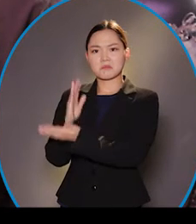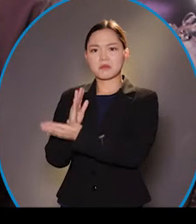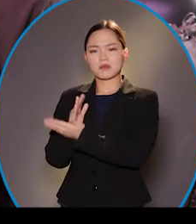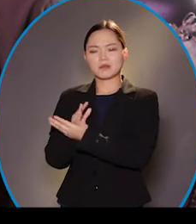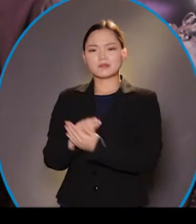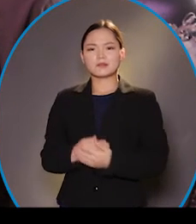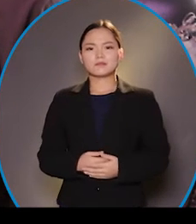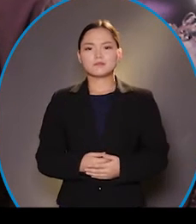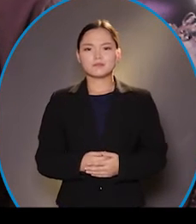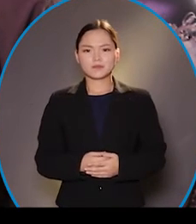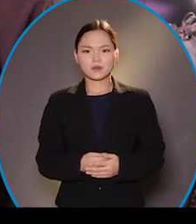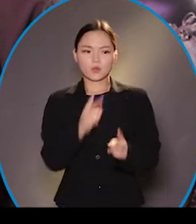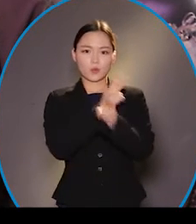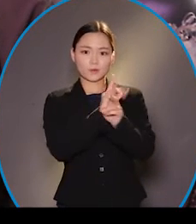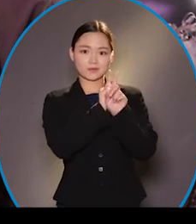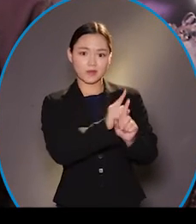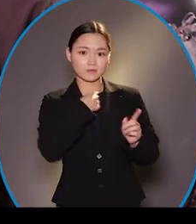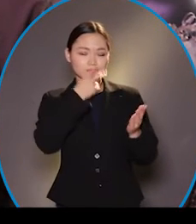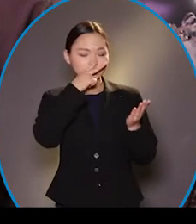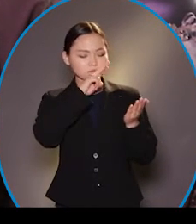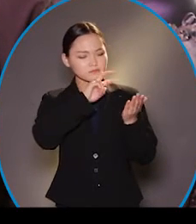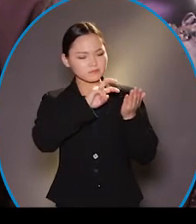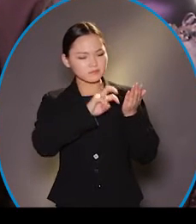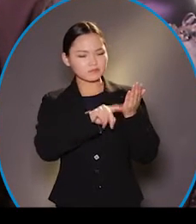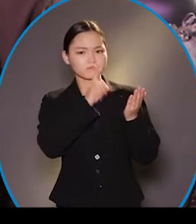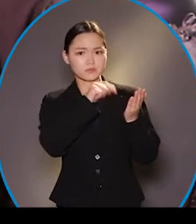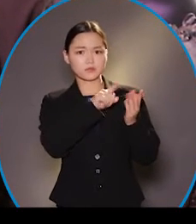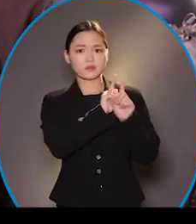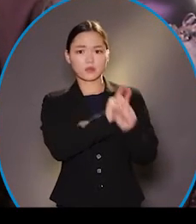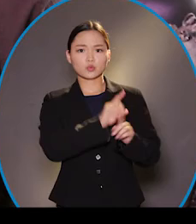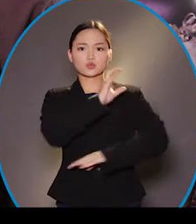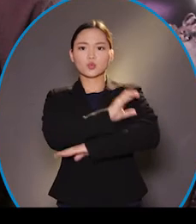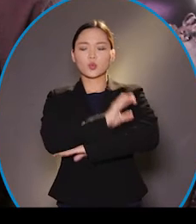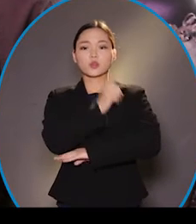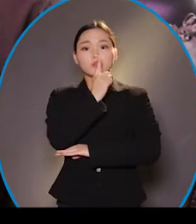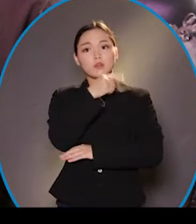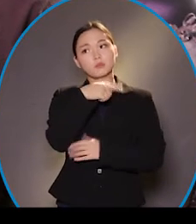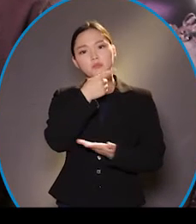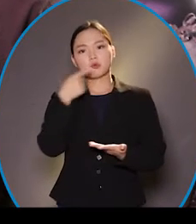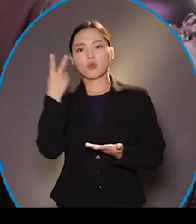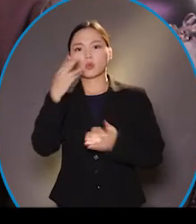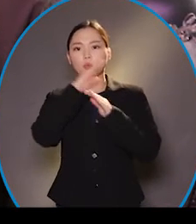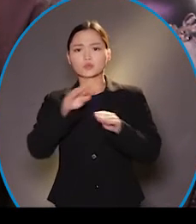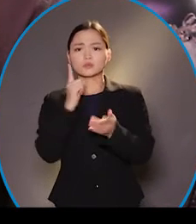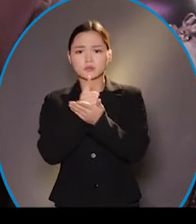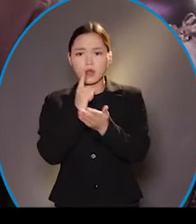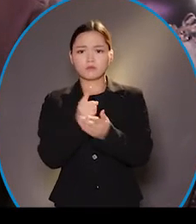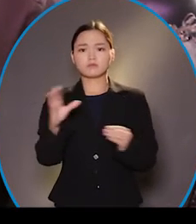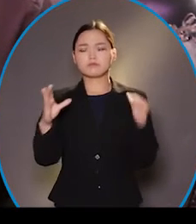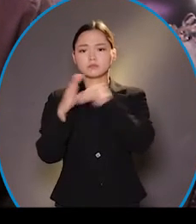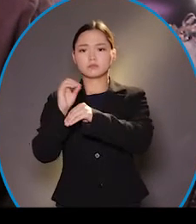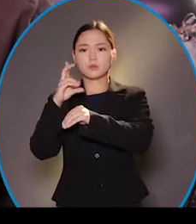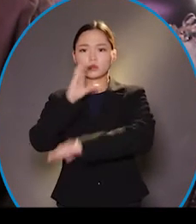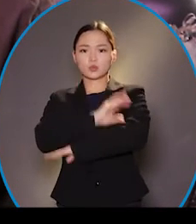Тэгээд хуулийнхаа дагуу угаасаа юу яадаг сургуульд нэг хүүхдийг заавал байх хэрэгтэй. Нэгээс хоёр хүүхдээ ингийн